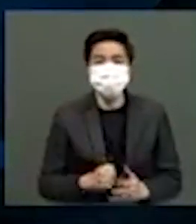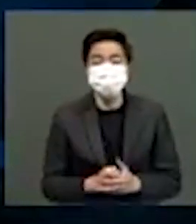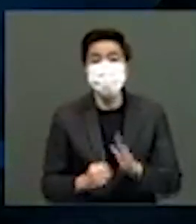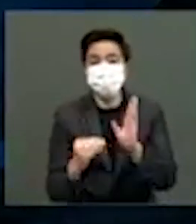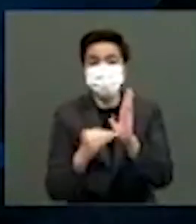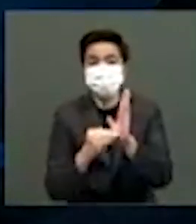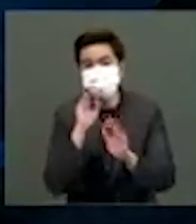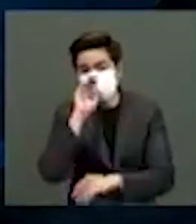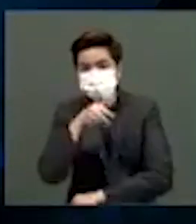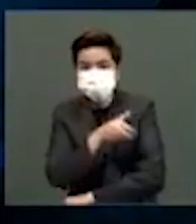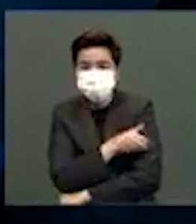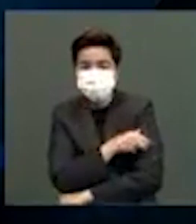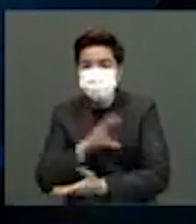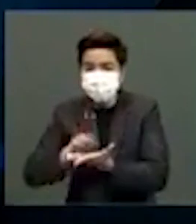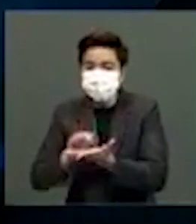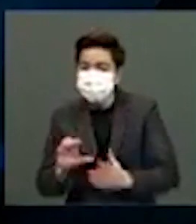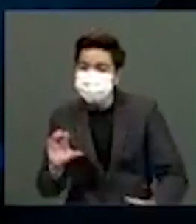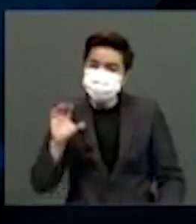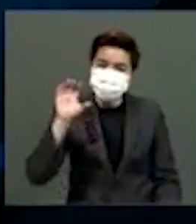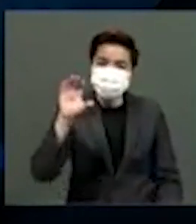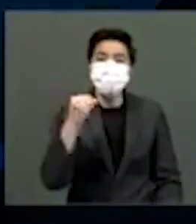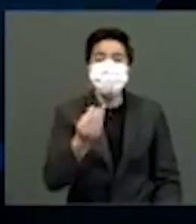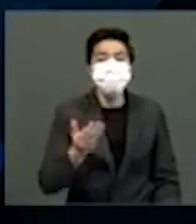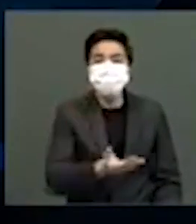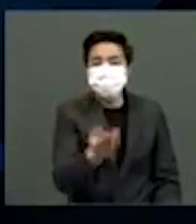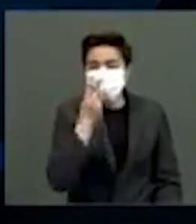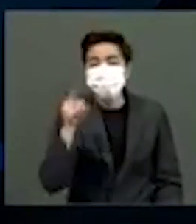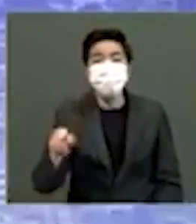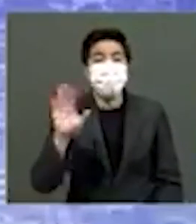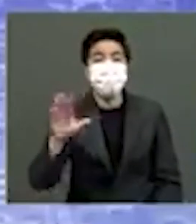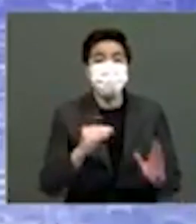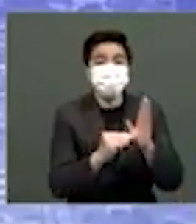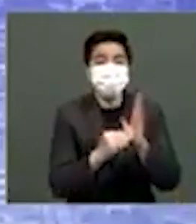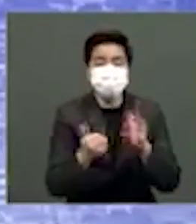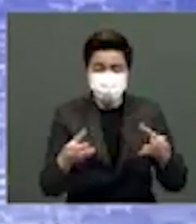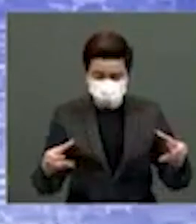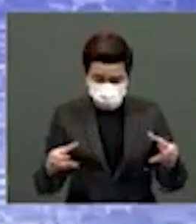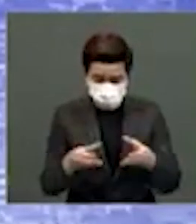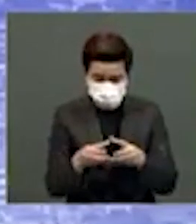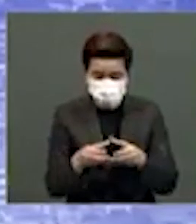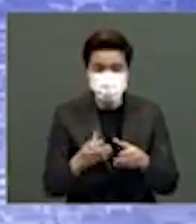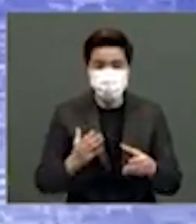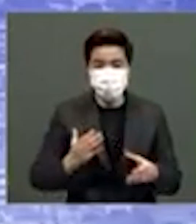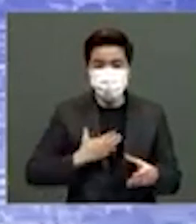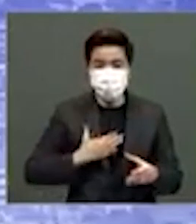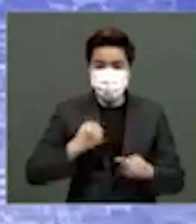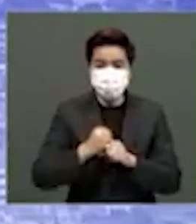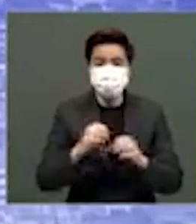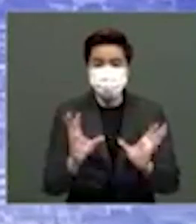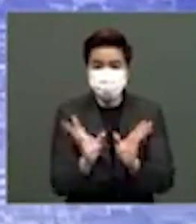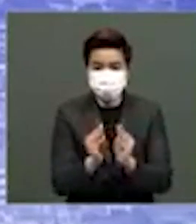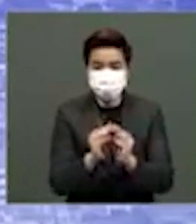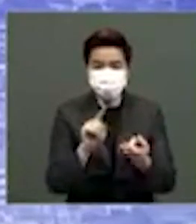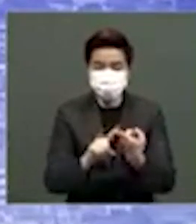กรุงเทพมหานครก็จะมาอัปเดตเพิ่มขึ้นแต่สิ่งที่วันนี้ทางทีมงานและก็ทางที่ประชุม